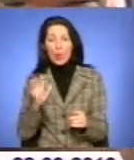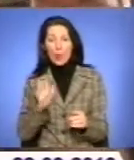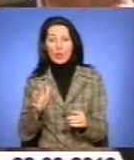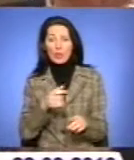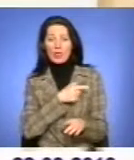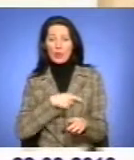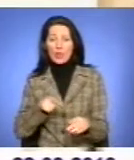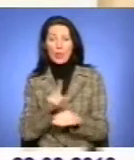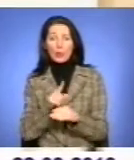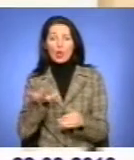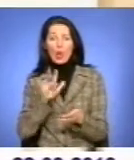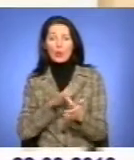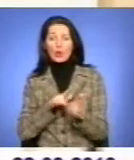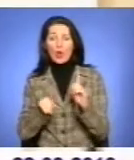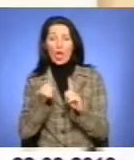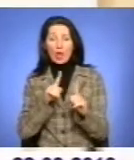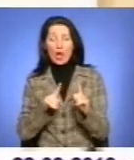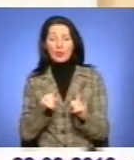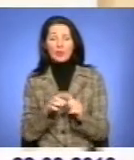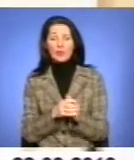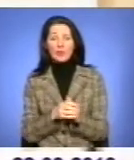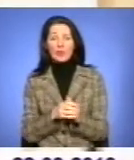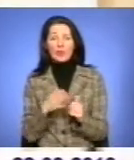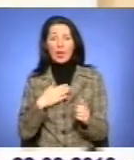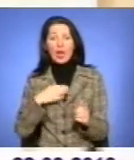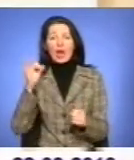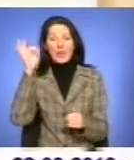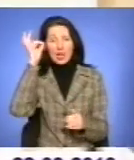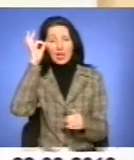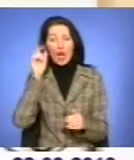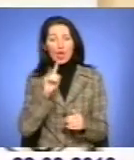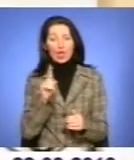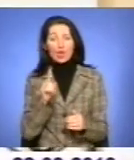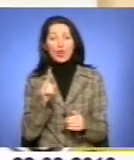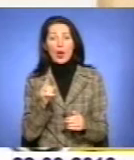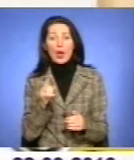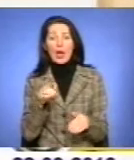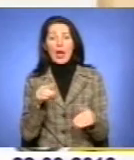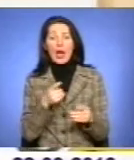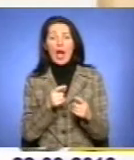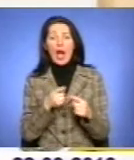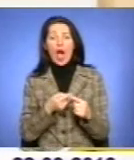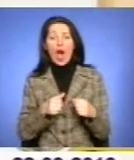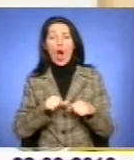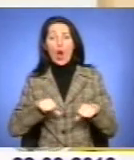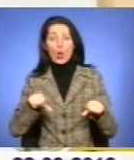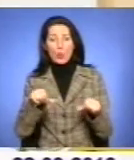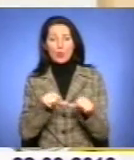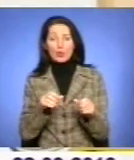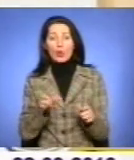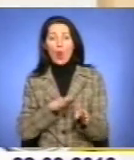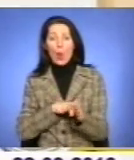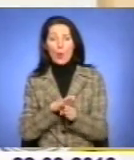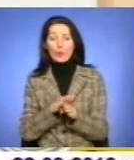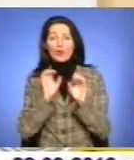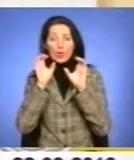ради. Матеріал поданий до редакційної комісії, а я нагадаю, що редакційну комісію вона повністю легітимна, тому що спрована